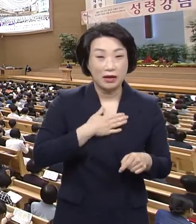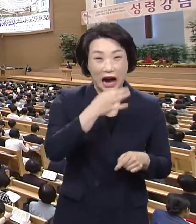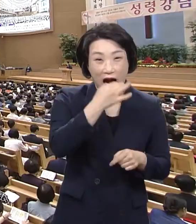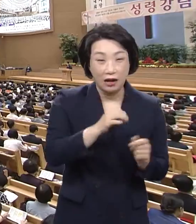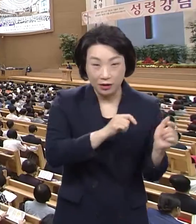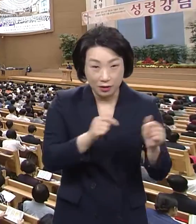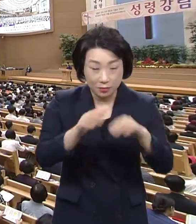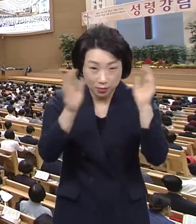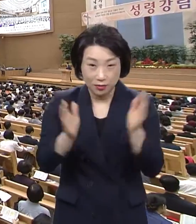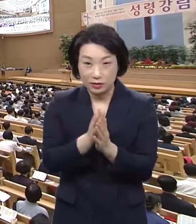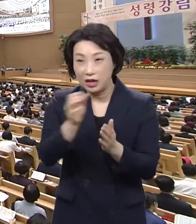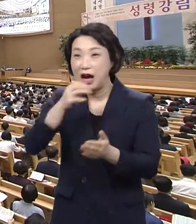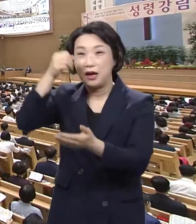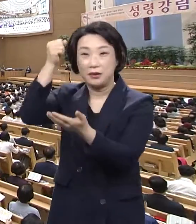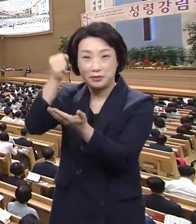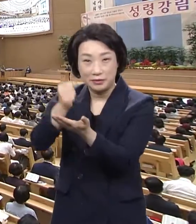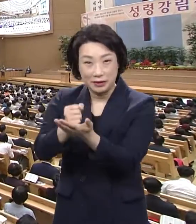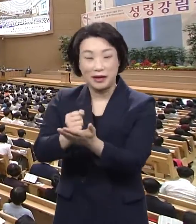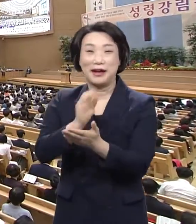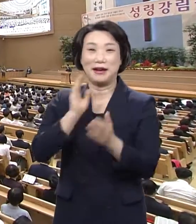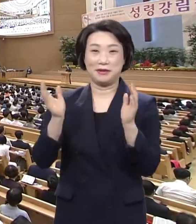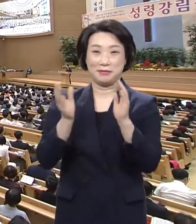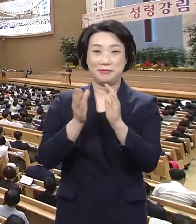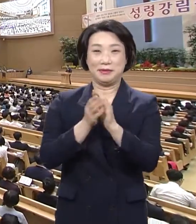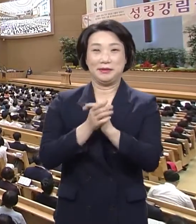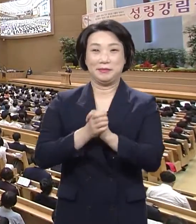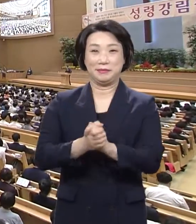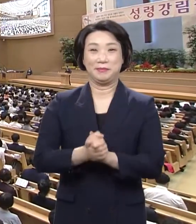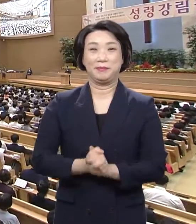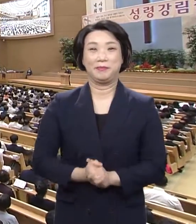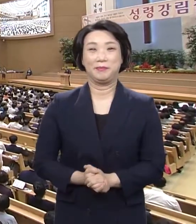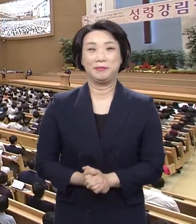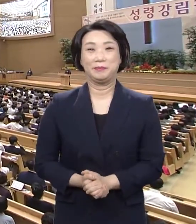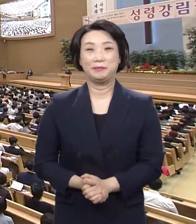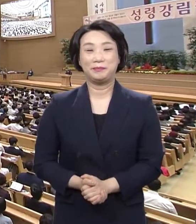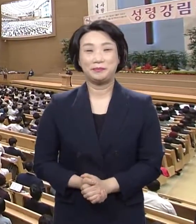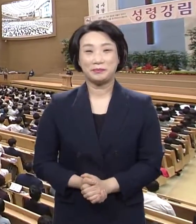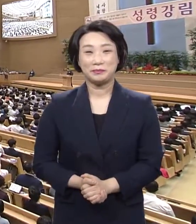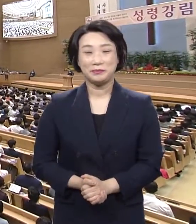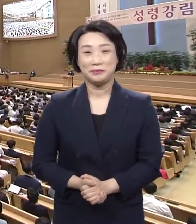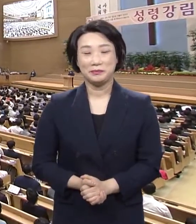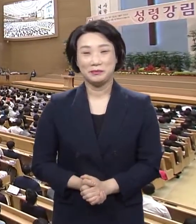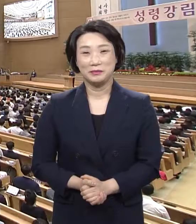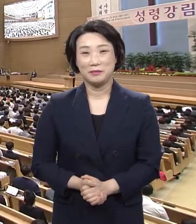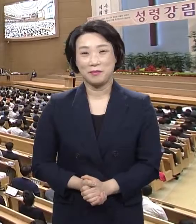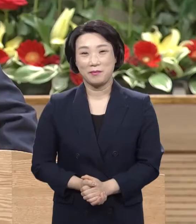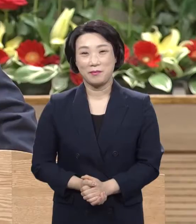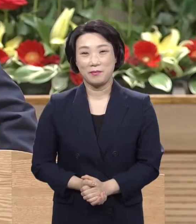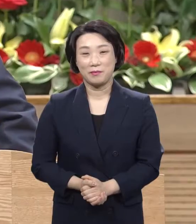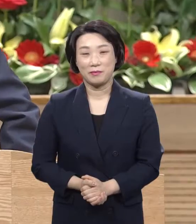욕심을 십자가에 못 박았느니라. 아멘. 아멘.